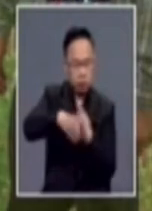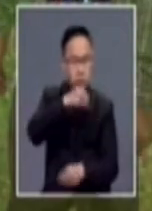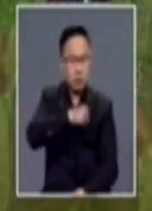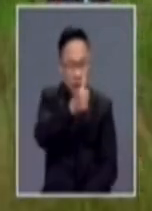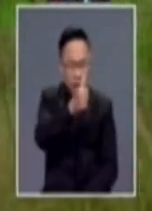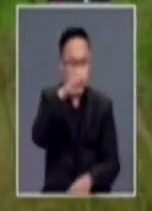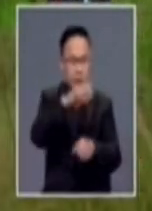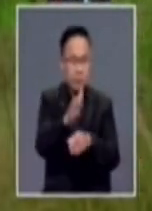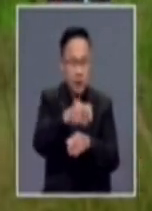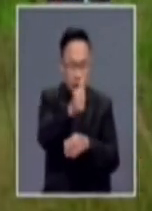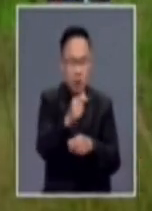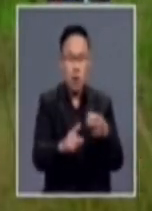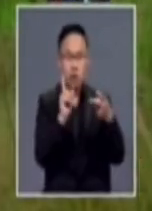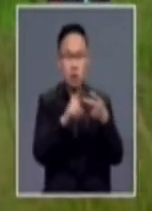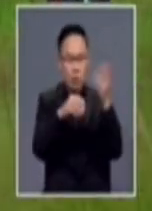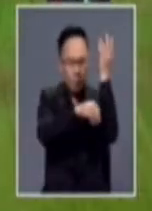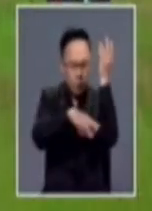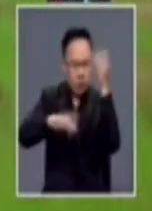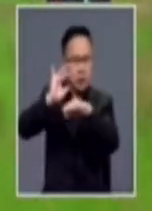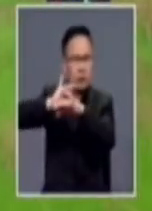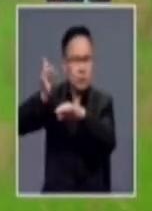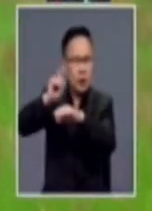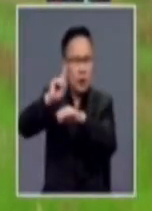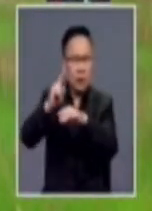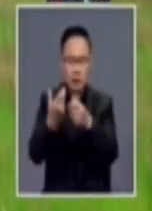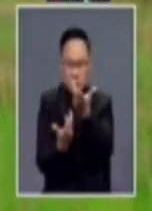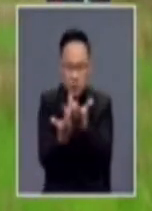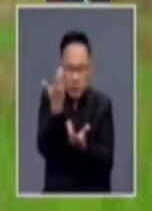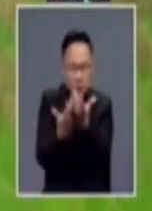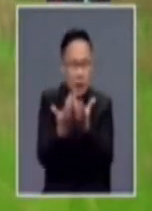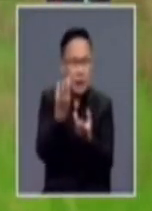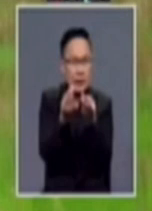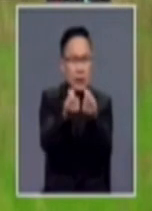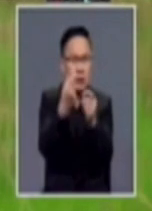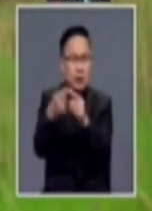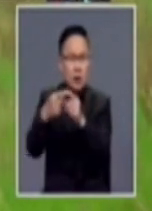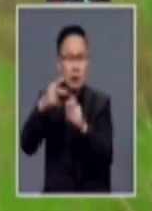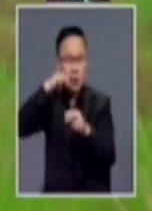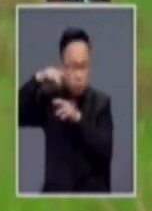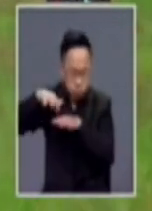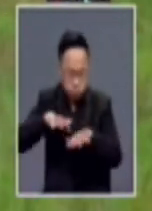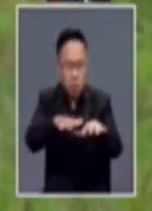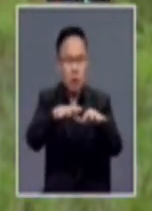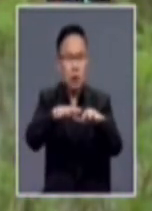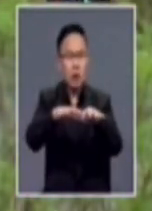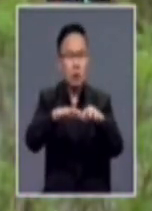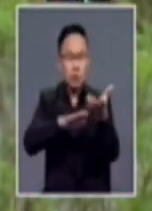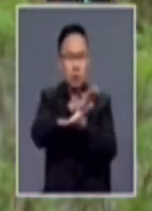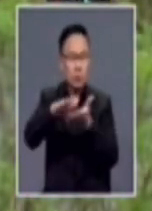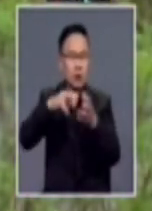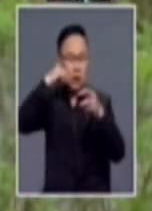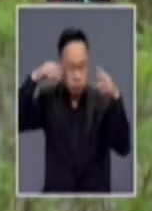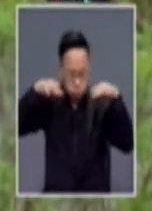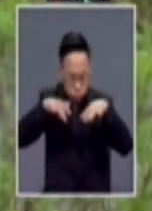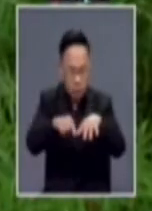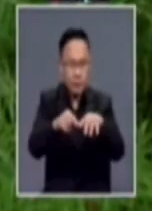ะอะไรเพราะปุ๋ยธรรมชาติผลิตขึ้นบนยอดภูเขาบนที่สูงต่างๆและชะล้างลงมาสู่ที่ลุ่ม